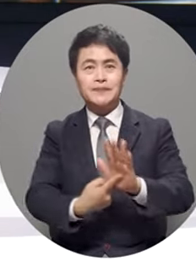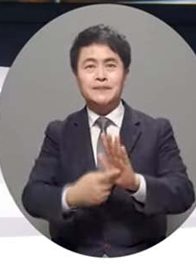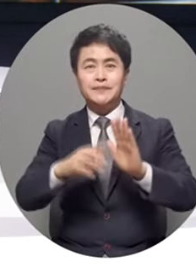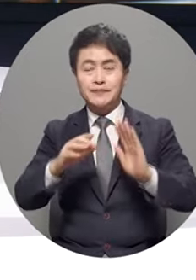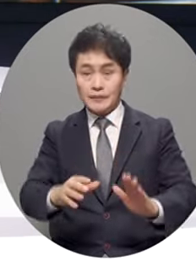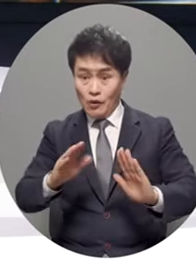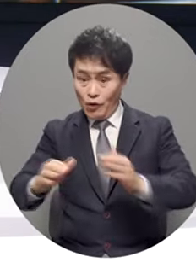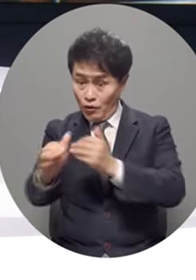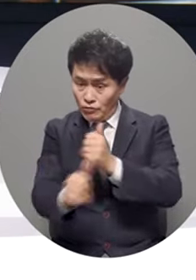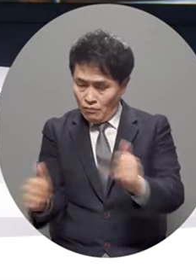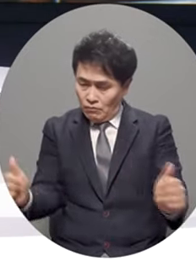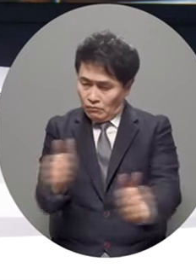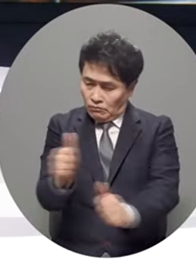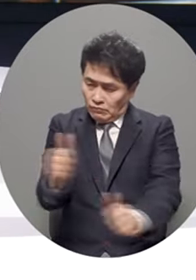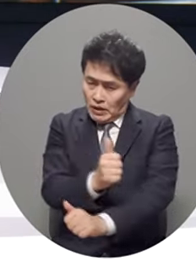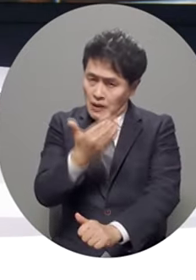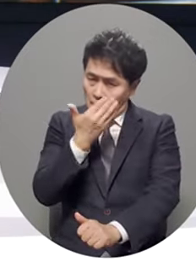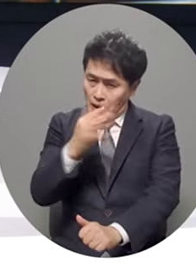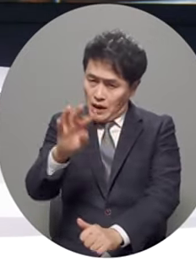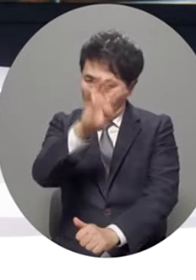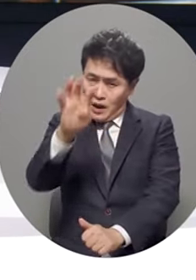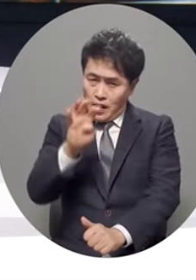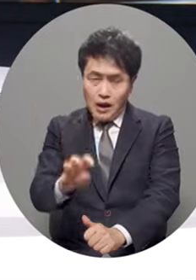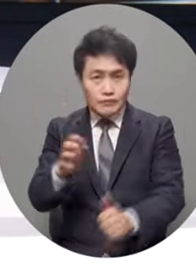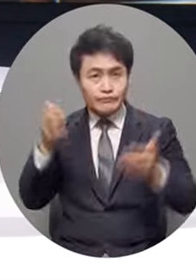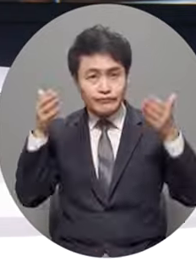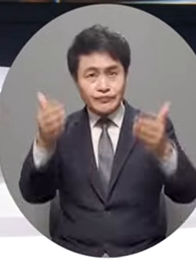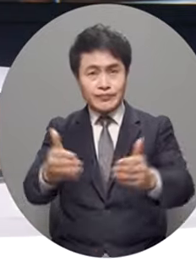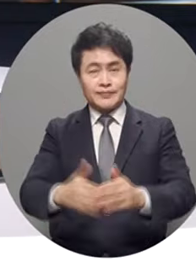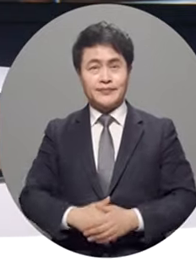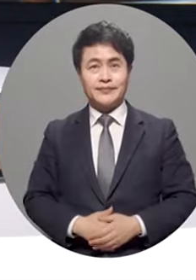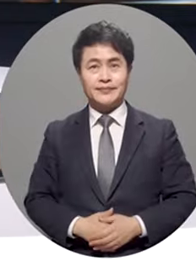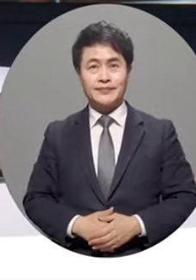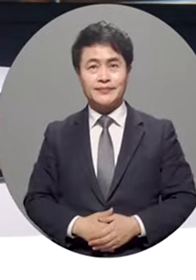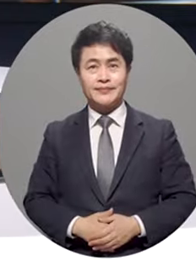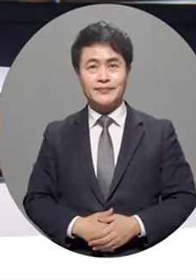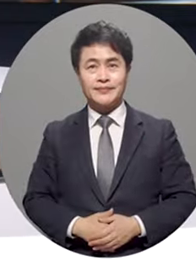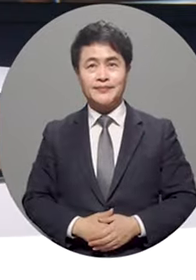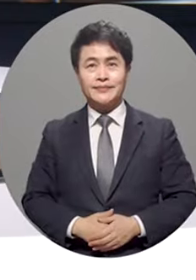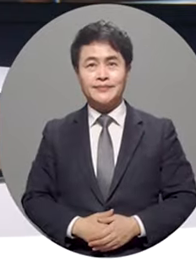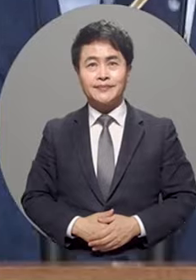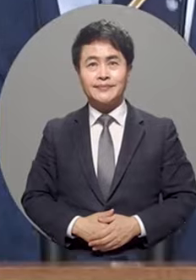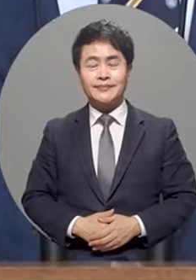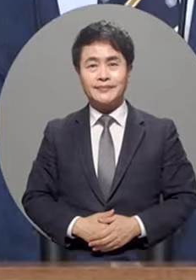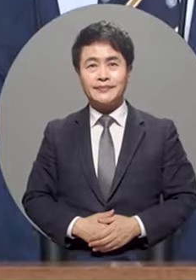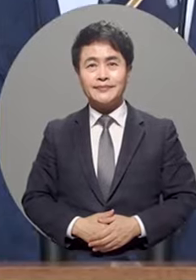현역 물갈이로 이어지게 될지 관심이 모아지고 있습니다. 구승은 기자입니다.